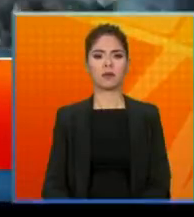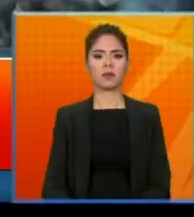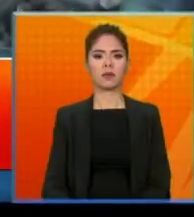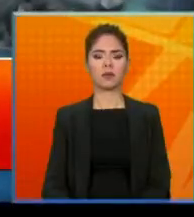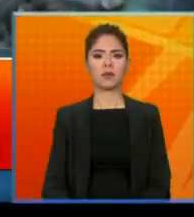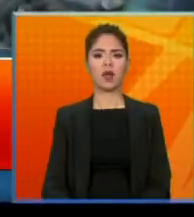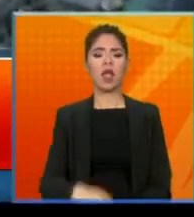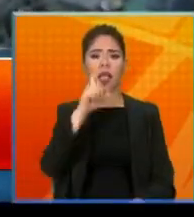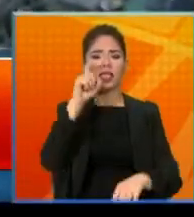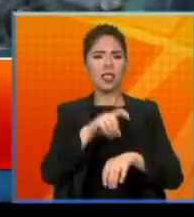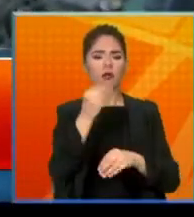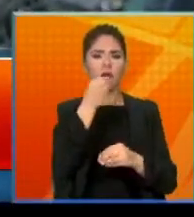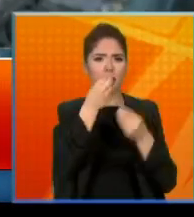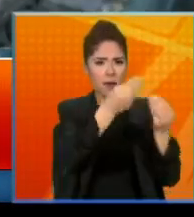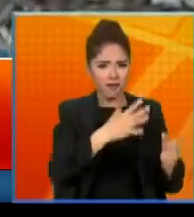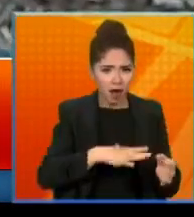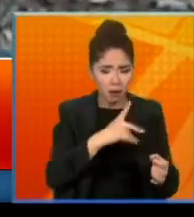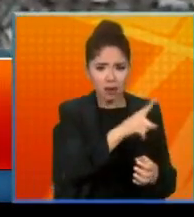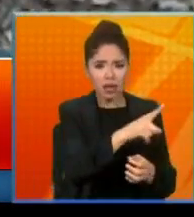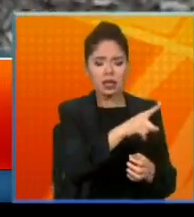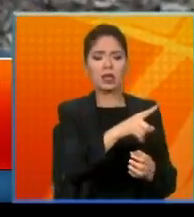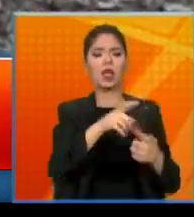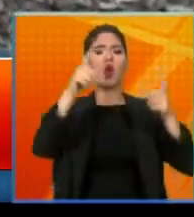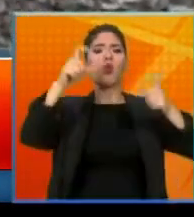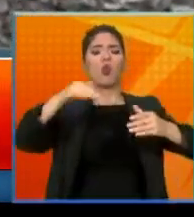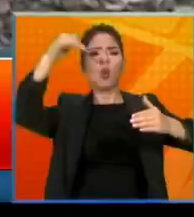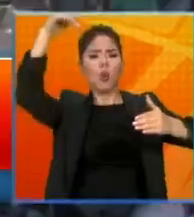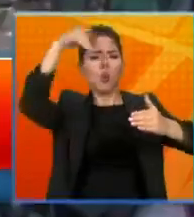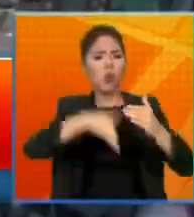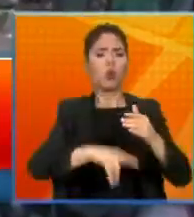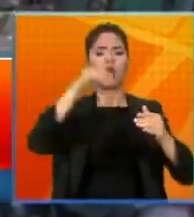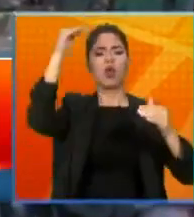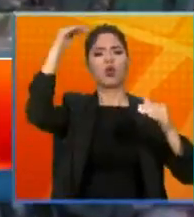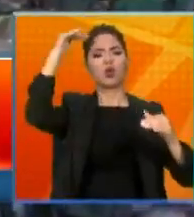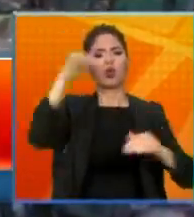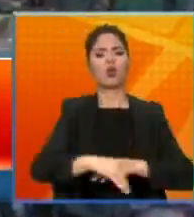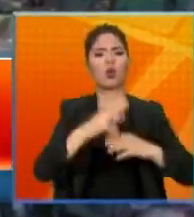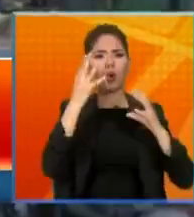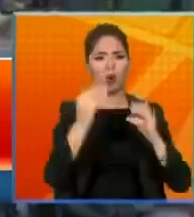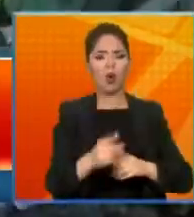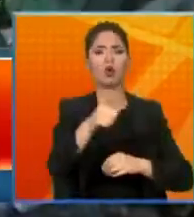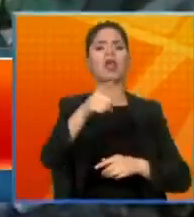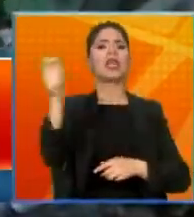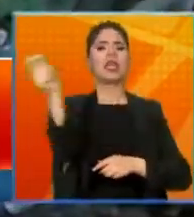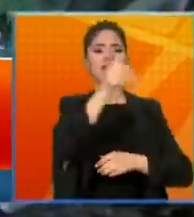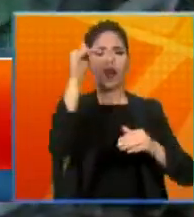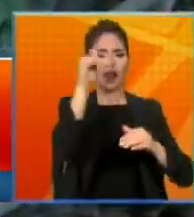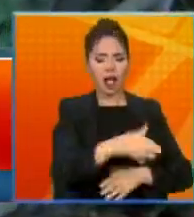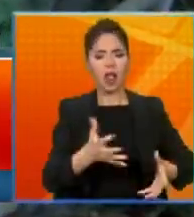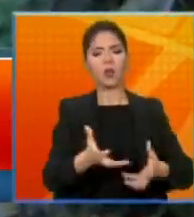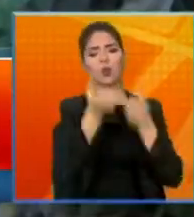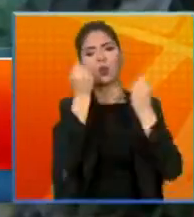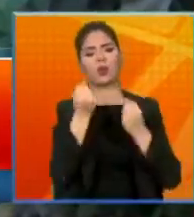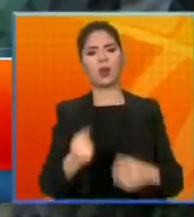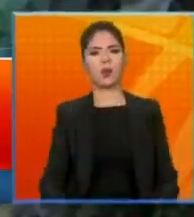Çek. Tavuklara yem vermek istedi. Metrelerce derinlikteki kuyuya düştü. İmdadına itfaiye yetişti. Biraz